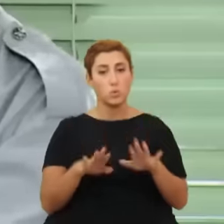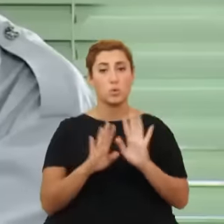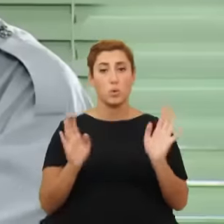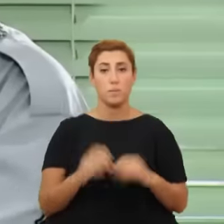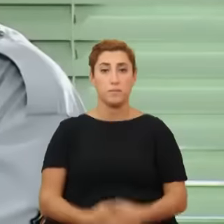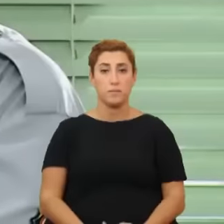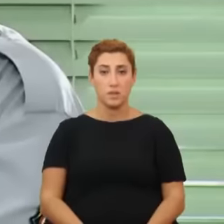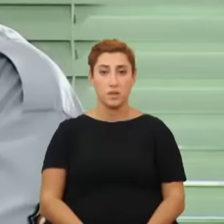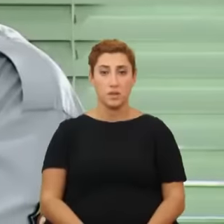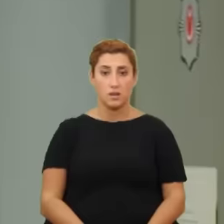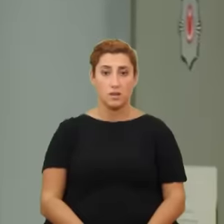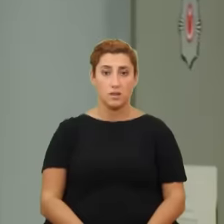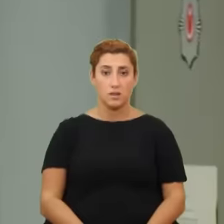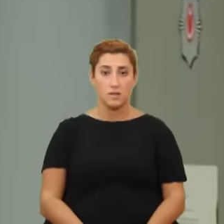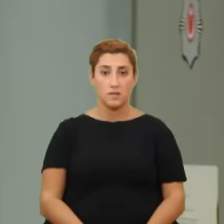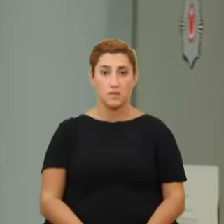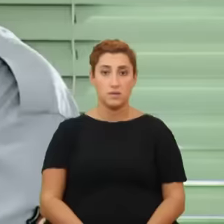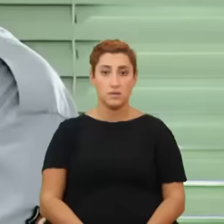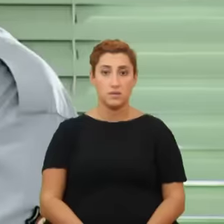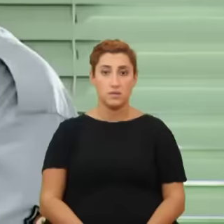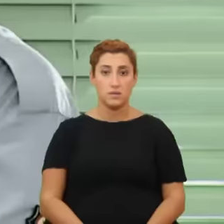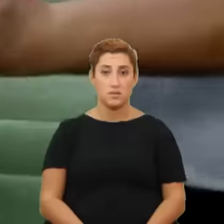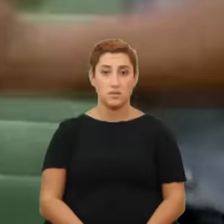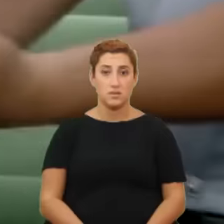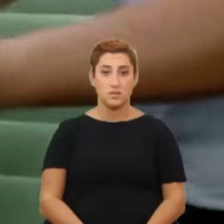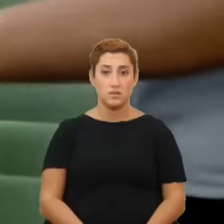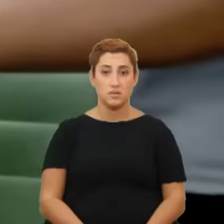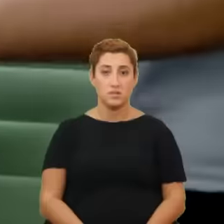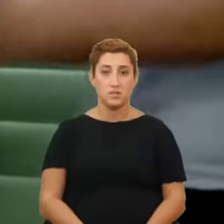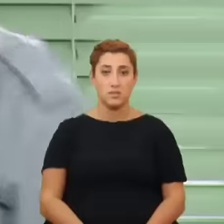işte. Selahattin Yusuf'un gözlerine bakarak gülümsüyor.